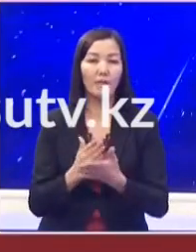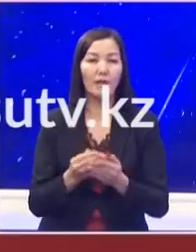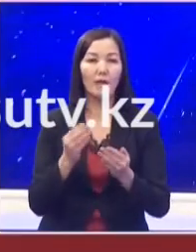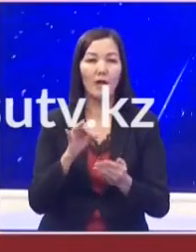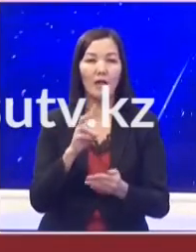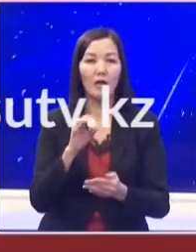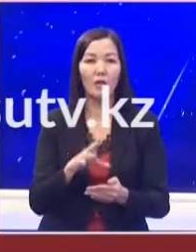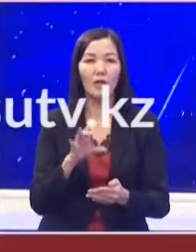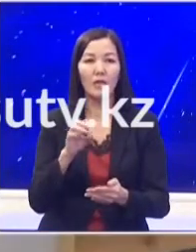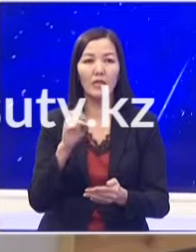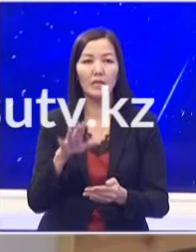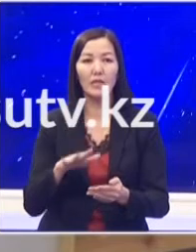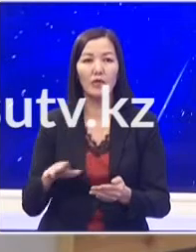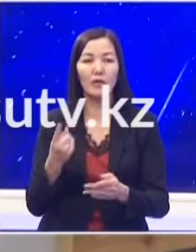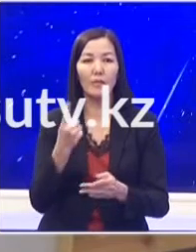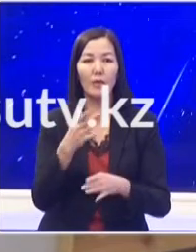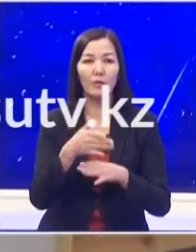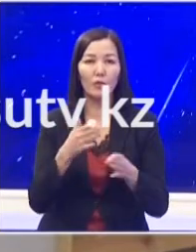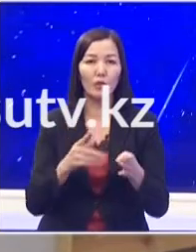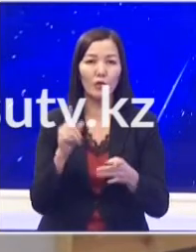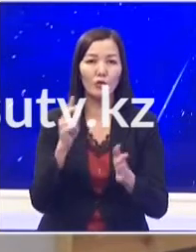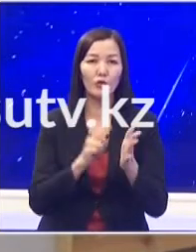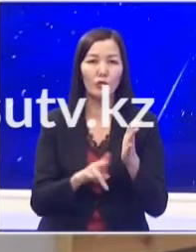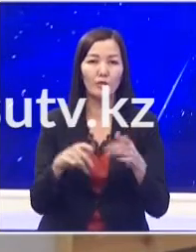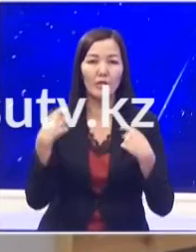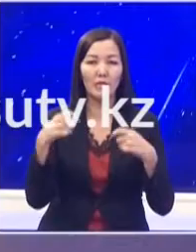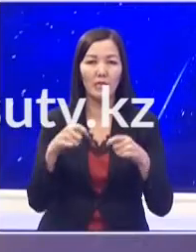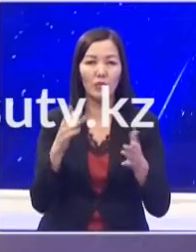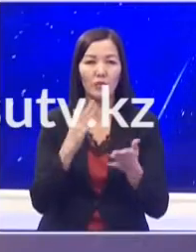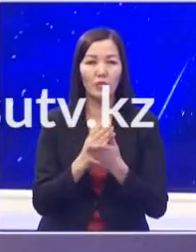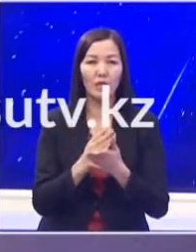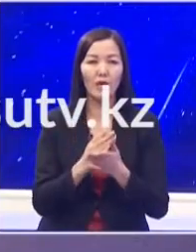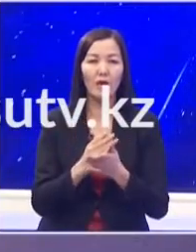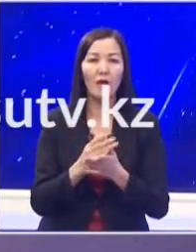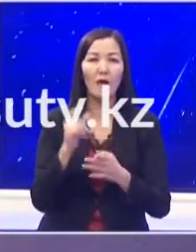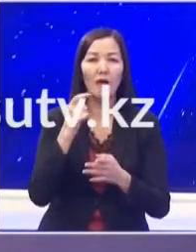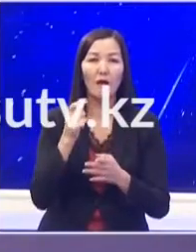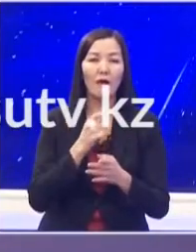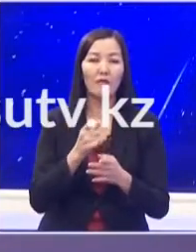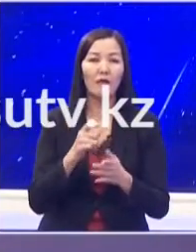Алагөл, Ескелді аудандарында бір бөлке нан 170 теңгеден саудалануда. Қант, картоп бағасы